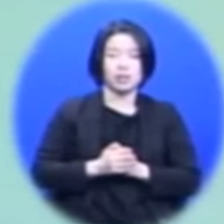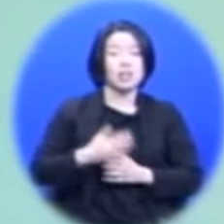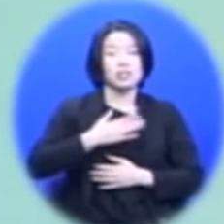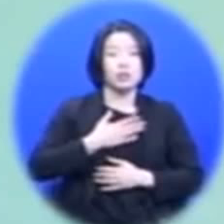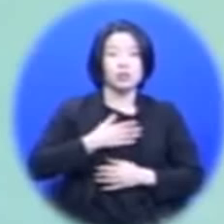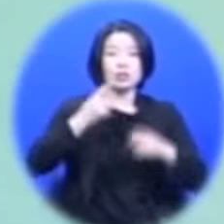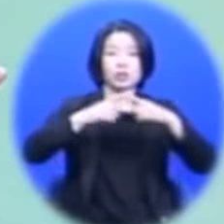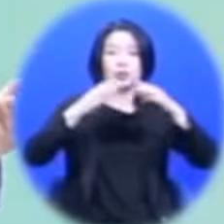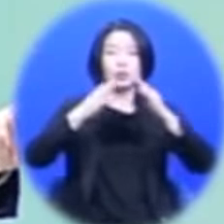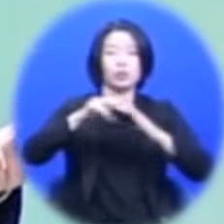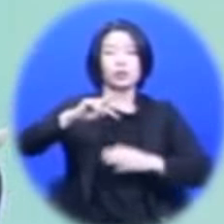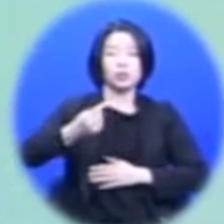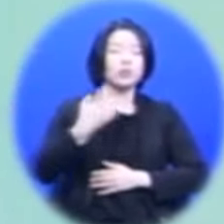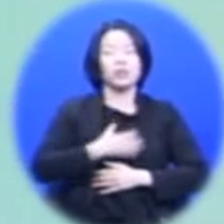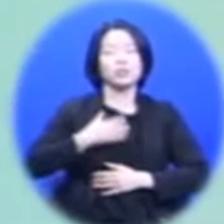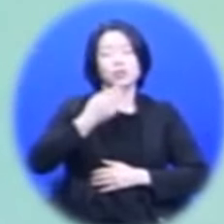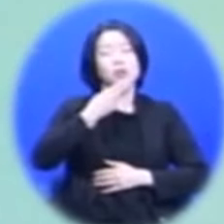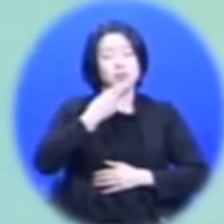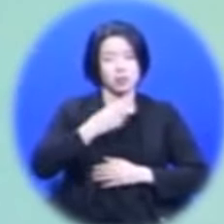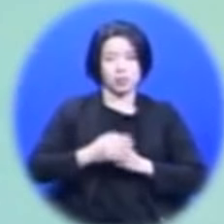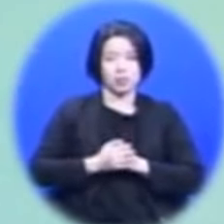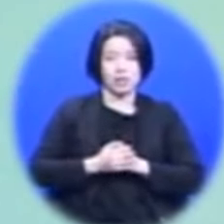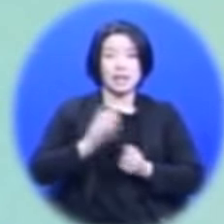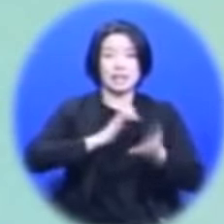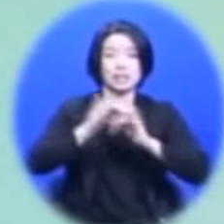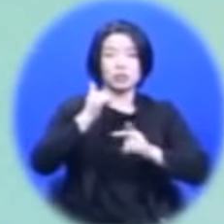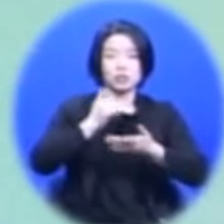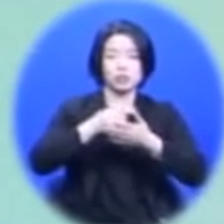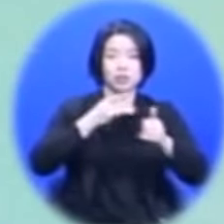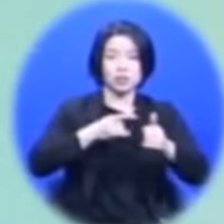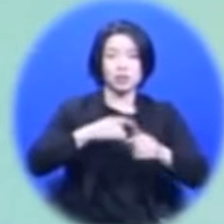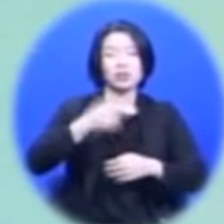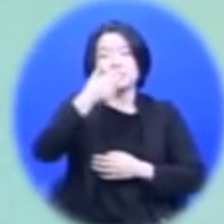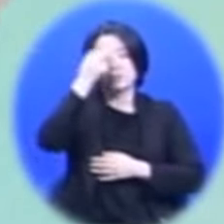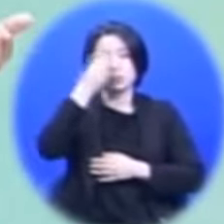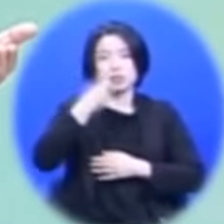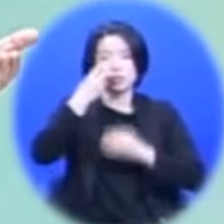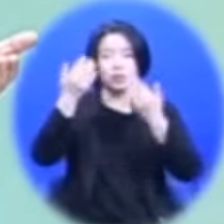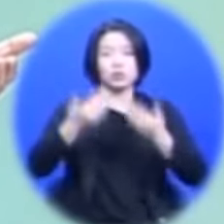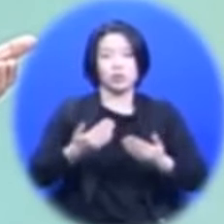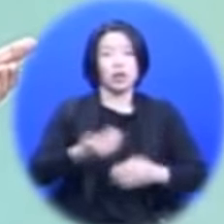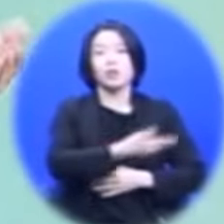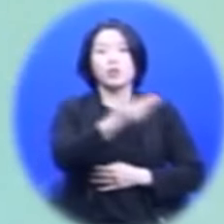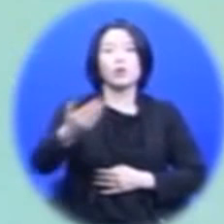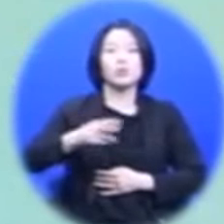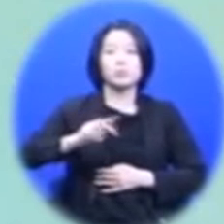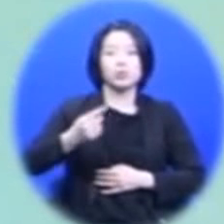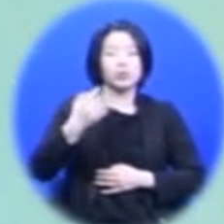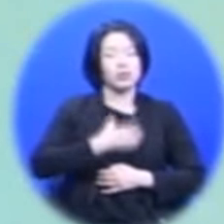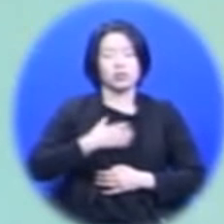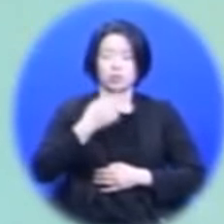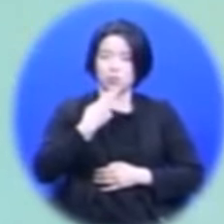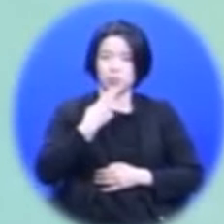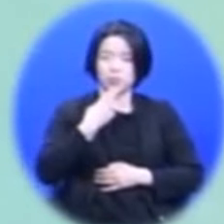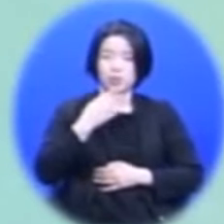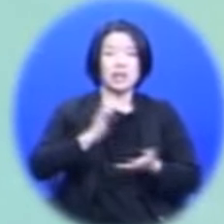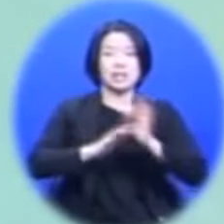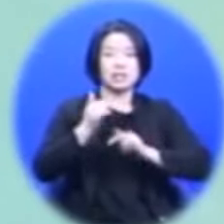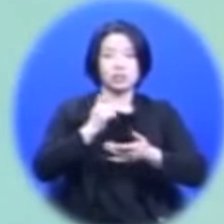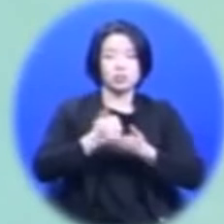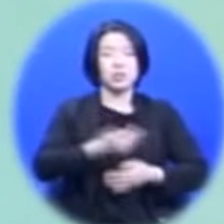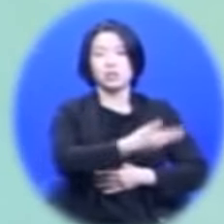저는 교회도 걱정 안 합니다. 예수님께서 지켜주시는 거예요. 여러분도 걱정 안 합니다. 예수님이 여러분을